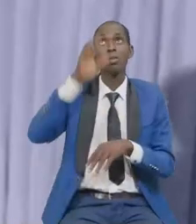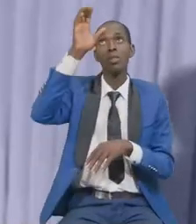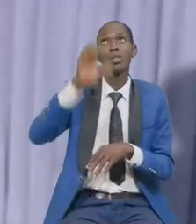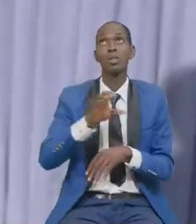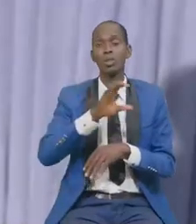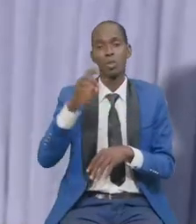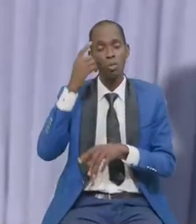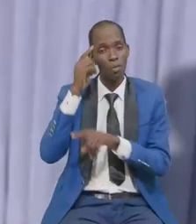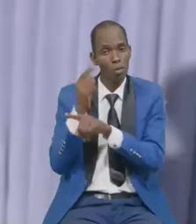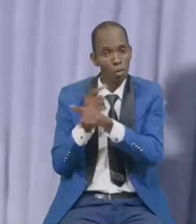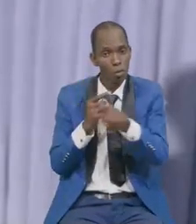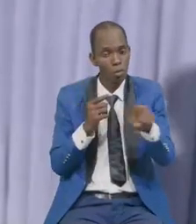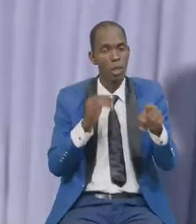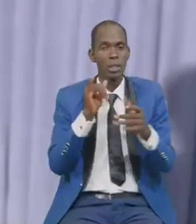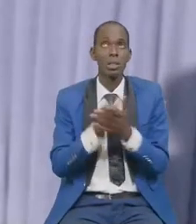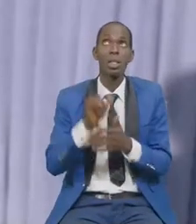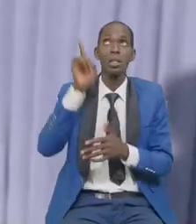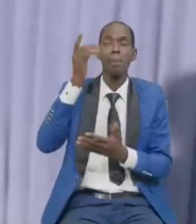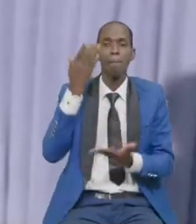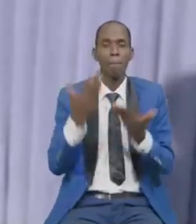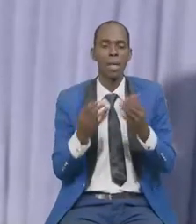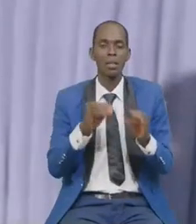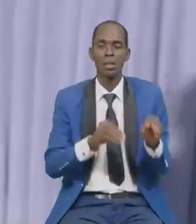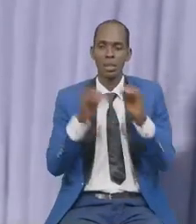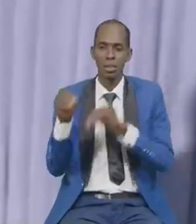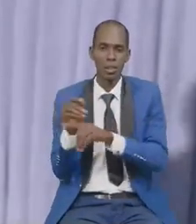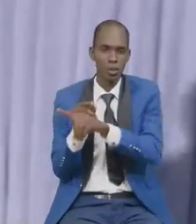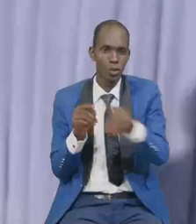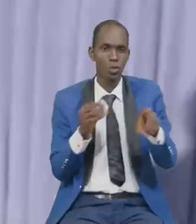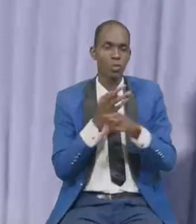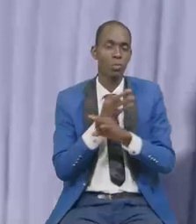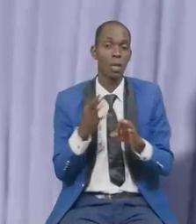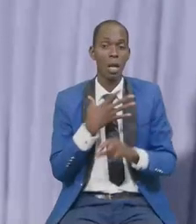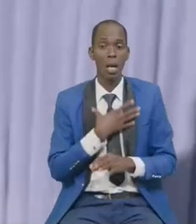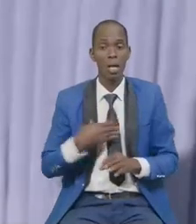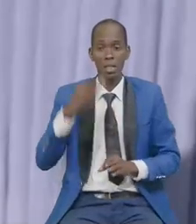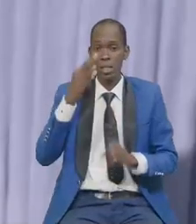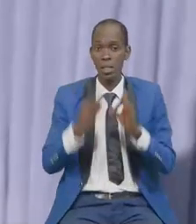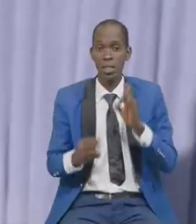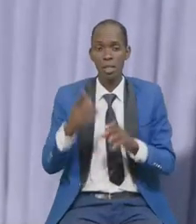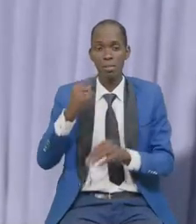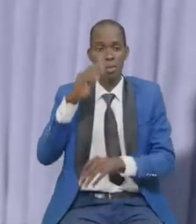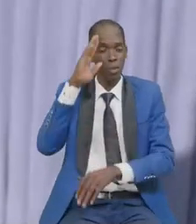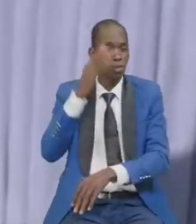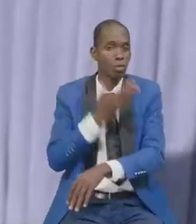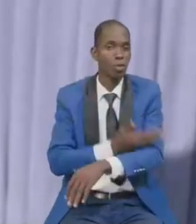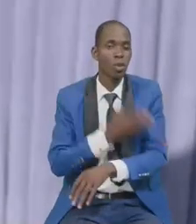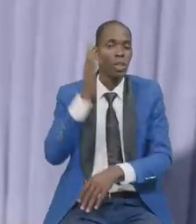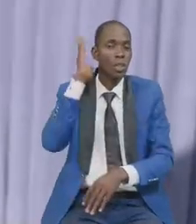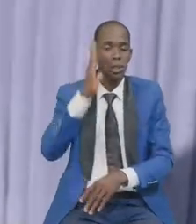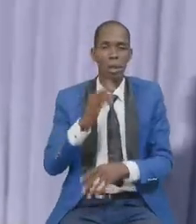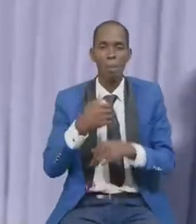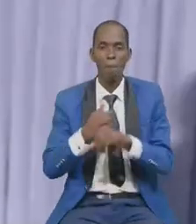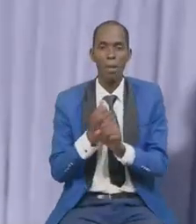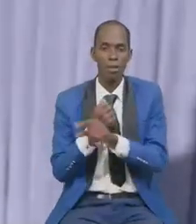pour t'affranchir. Et si donc le Fils vous affranchit,